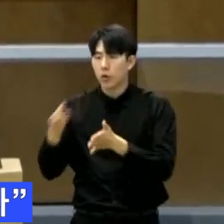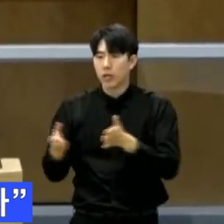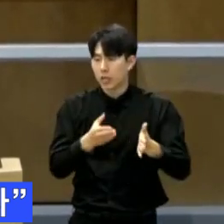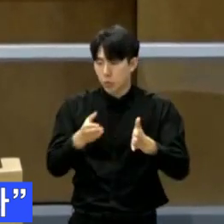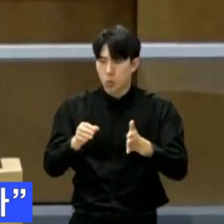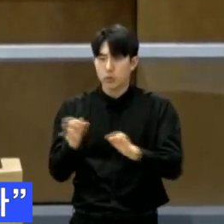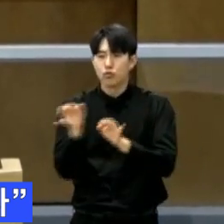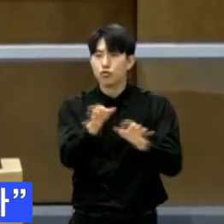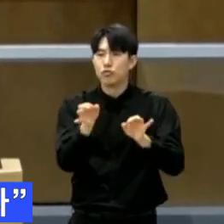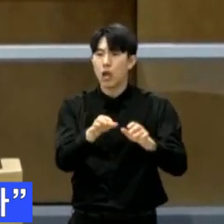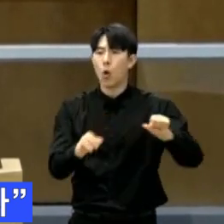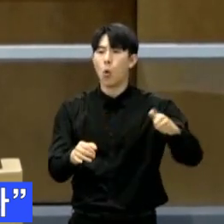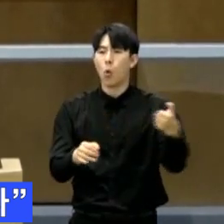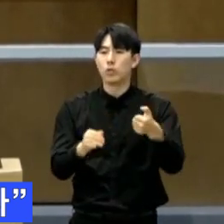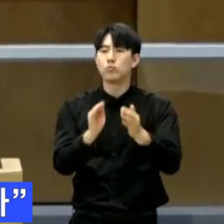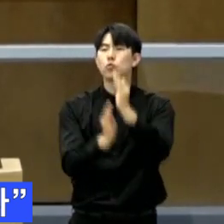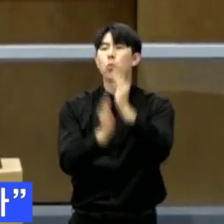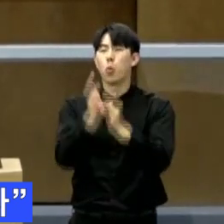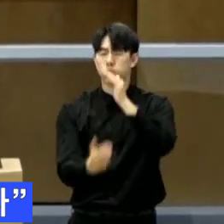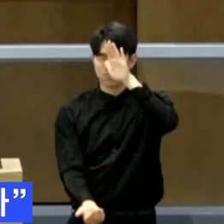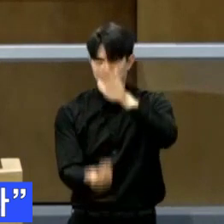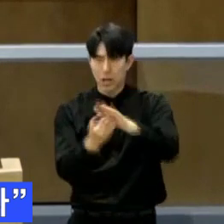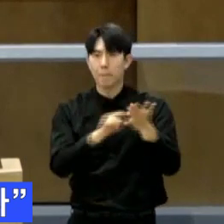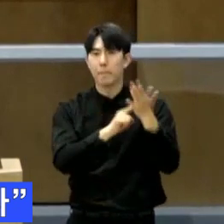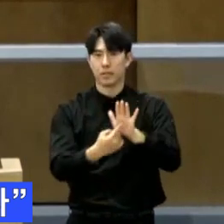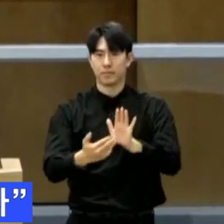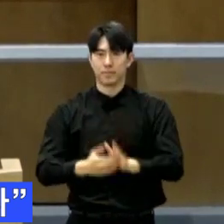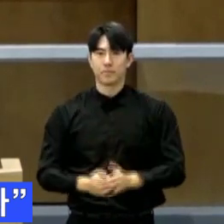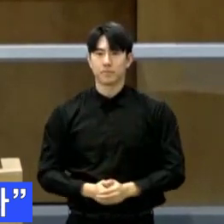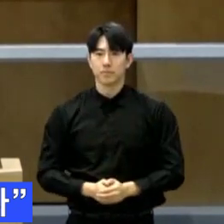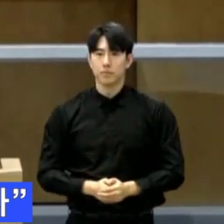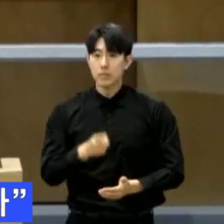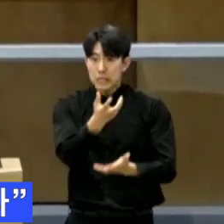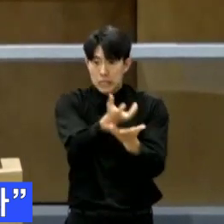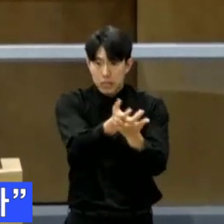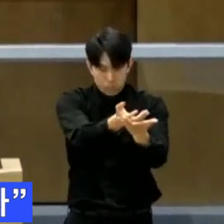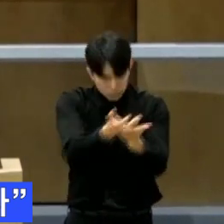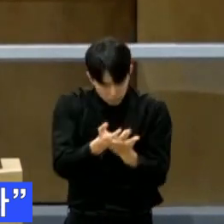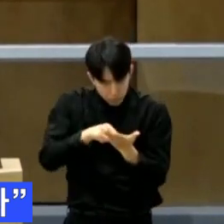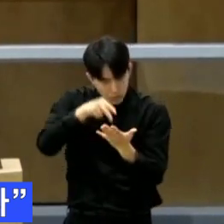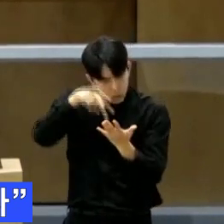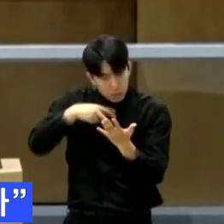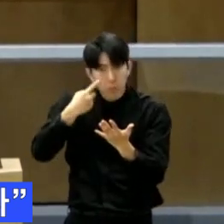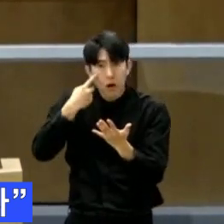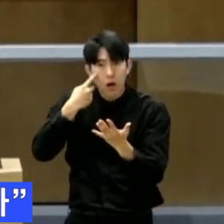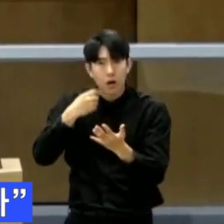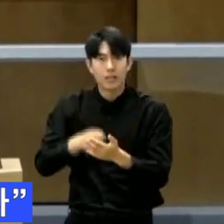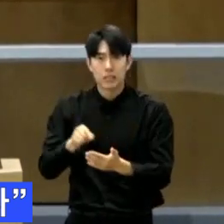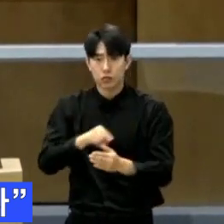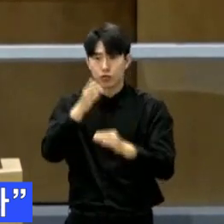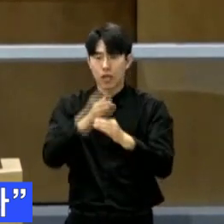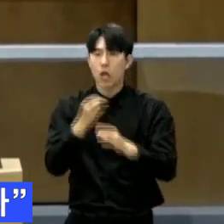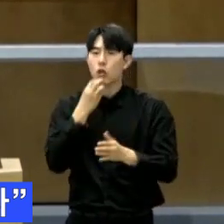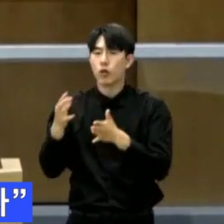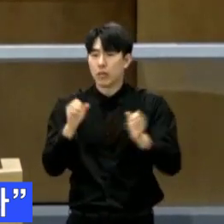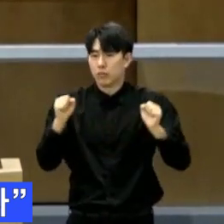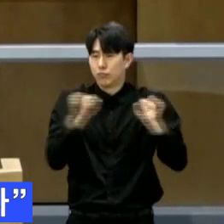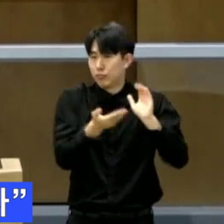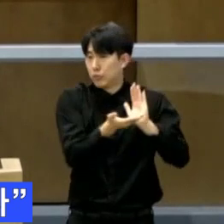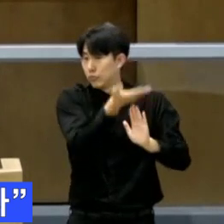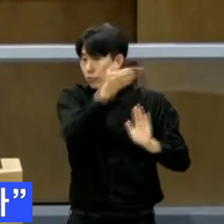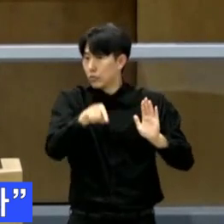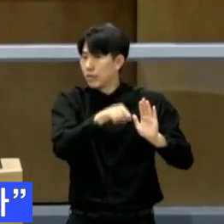국내외 투자유치 50조 원을 달성했다고 발표하셨습니다. 제출해주신 자료에 따르면 그중 경기 북부권역